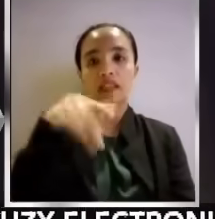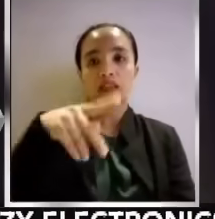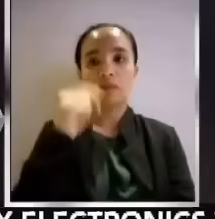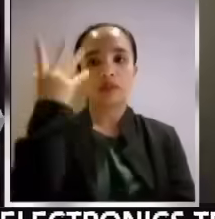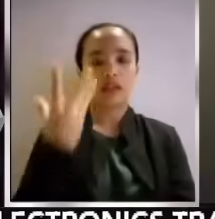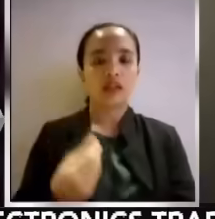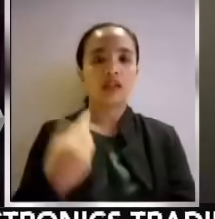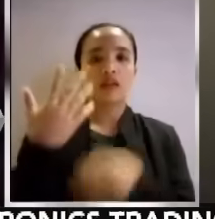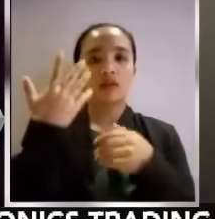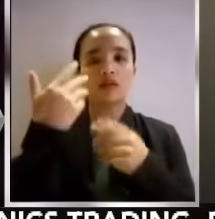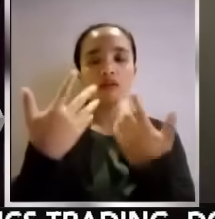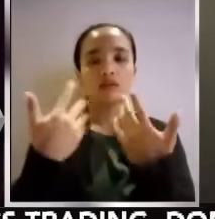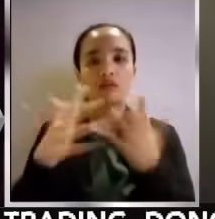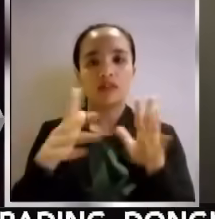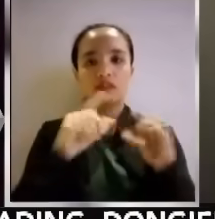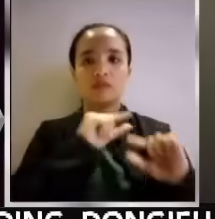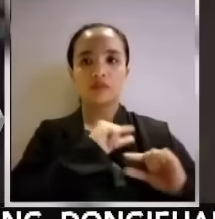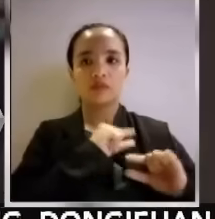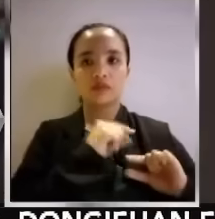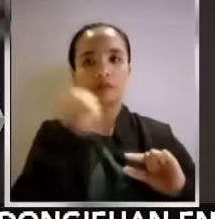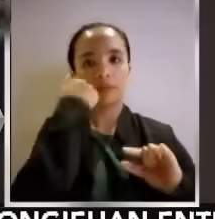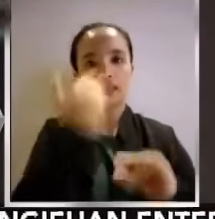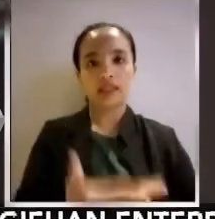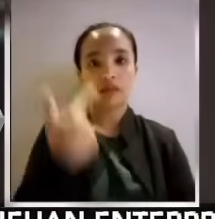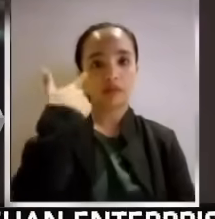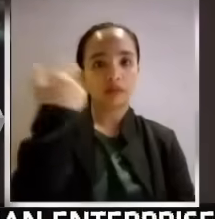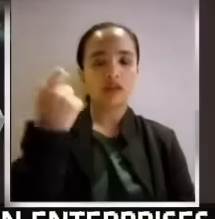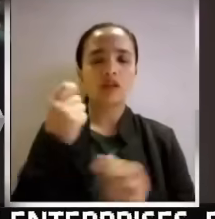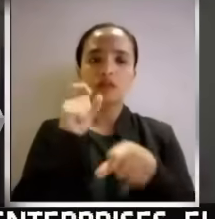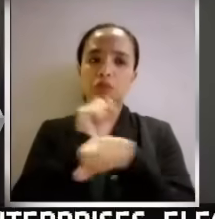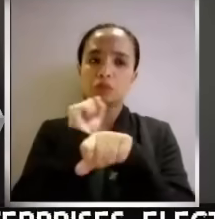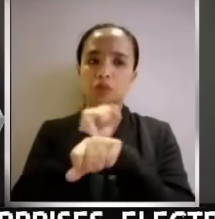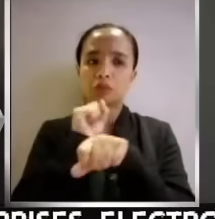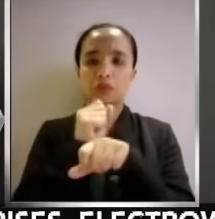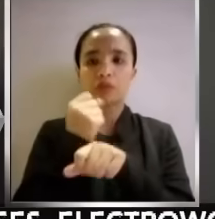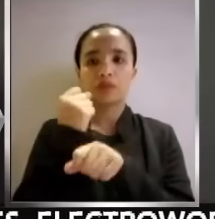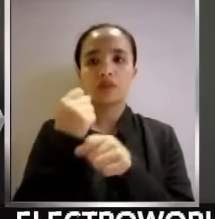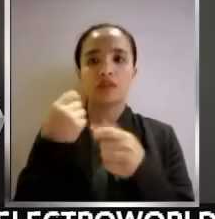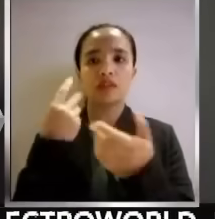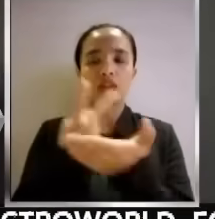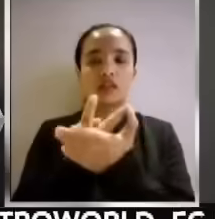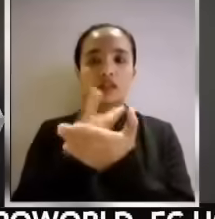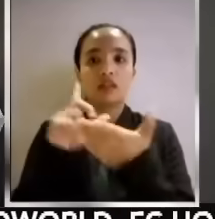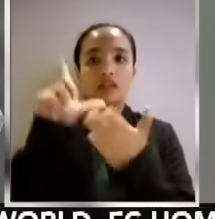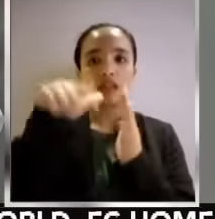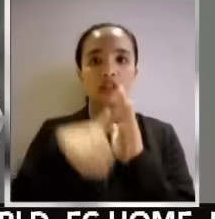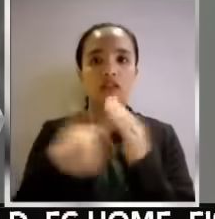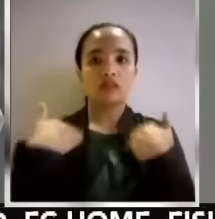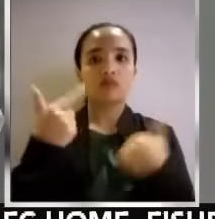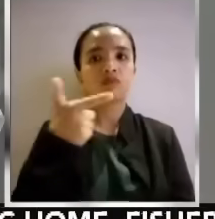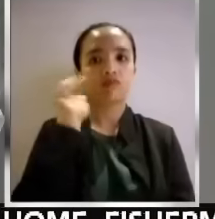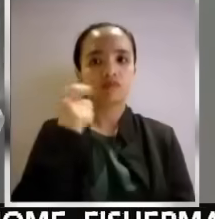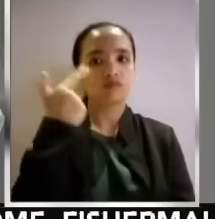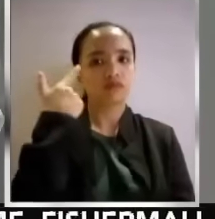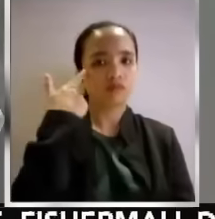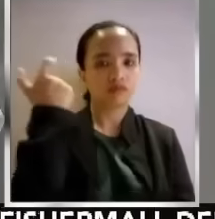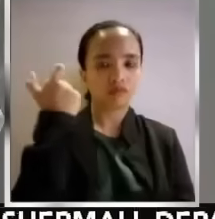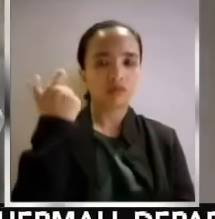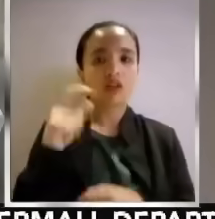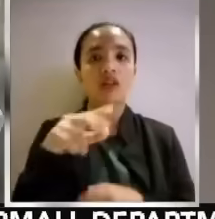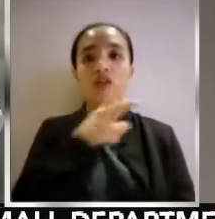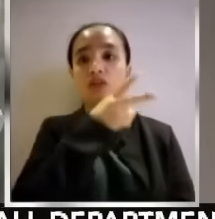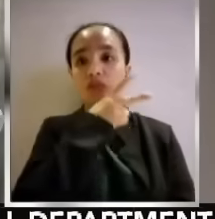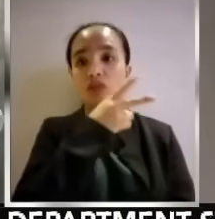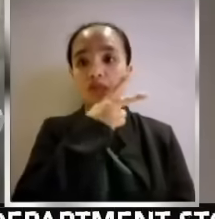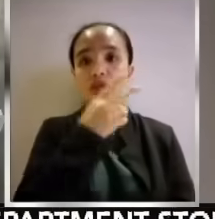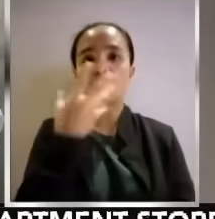ang barilin. Naka-duty raw noon ang biktima habang nakahiga sa duyan nang biglang barilin sa likod ng ulo. Suspect ang dating karelasyon daw